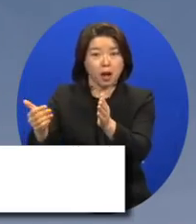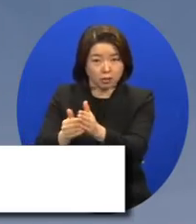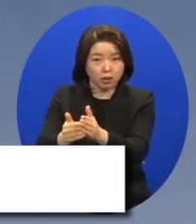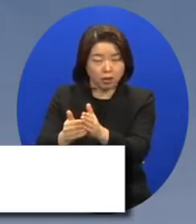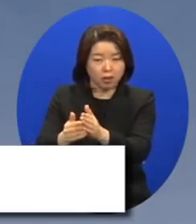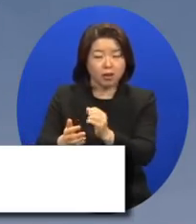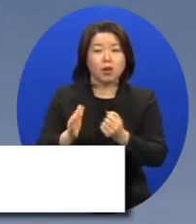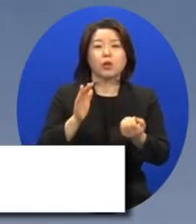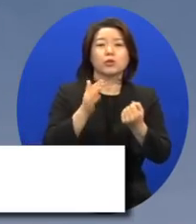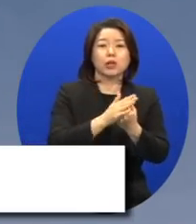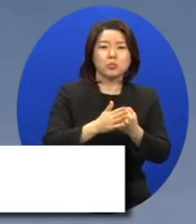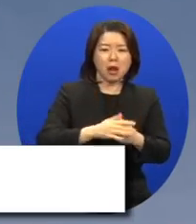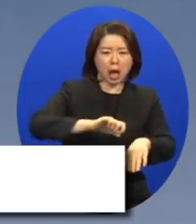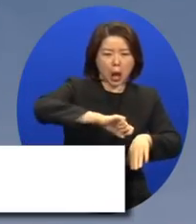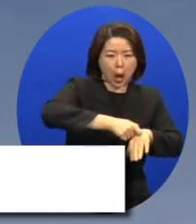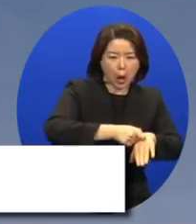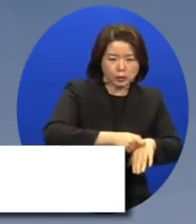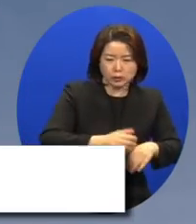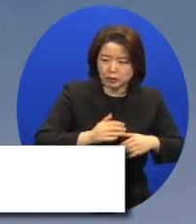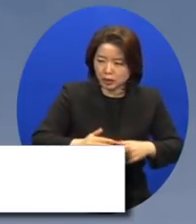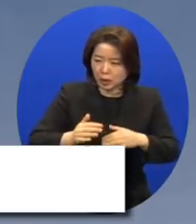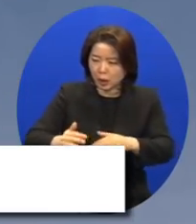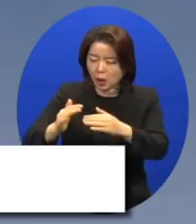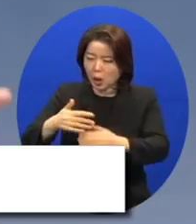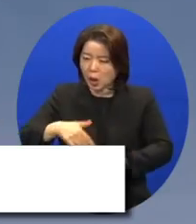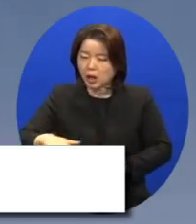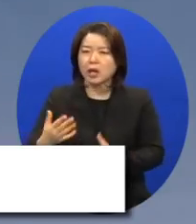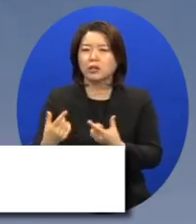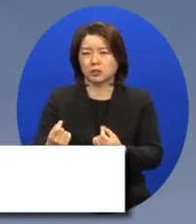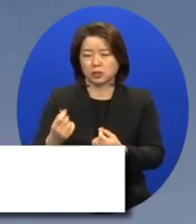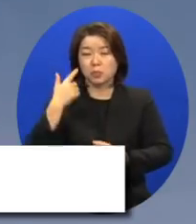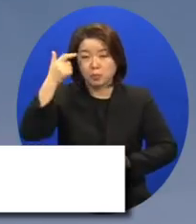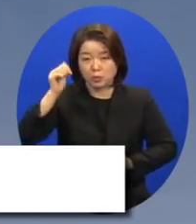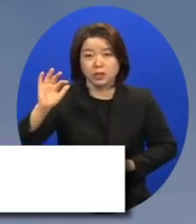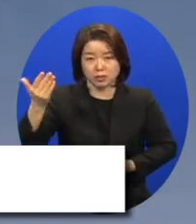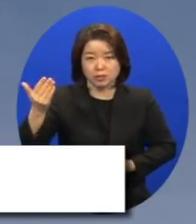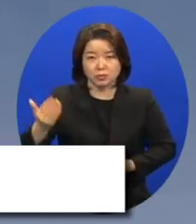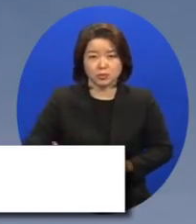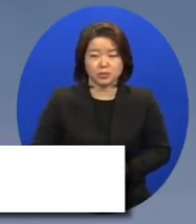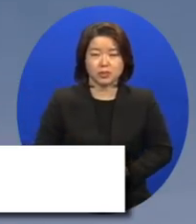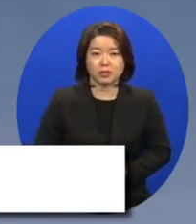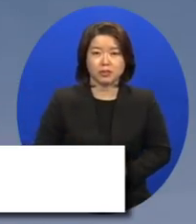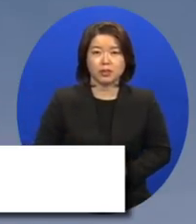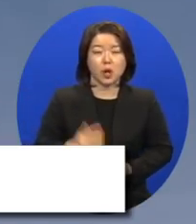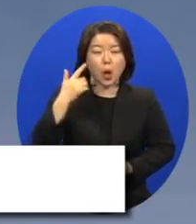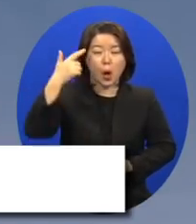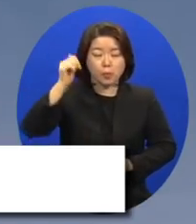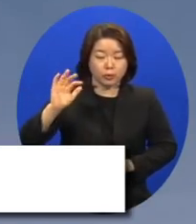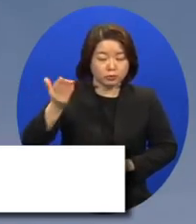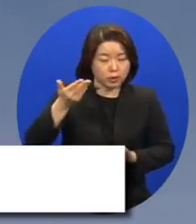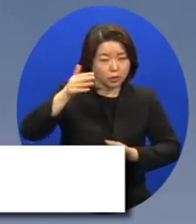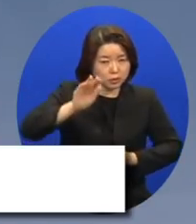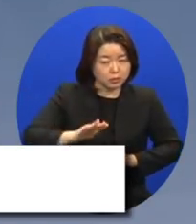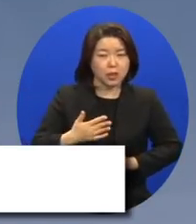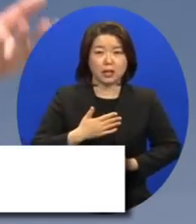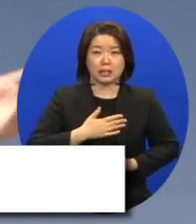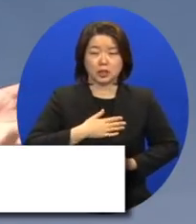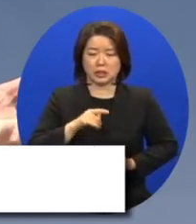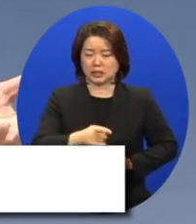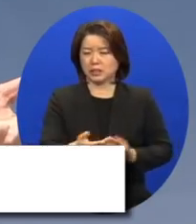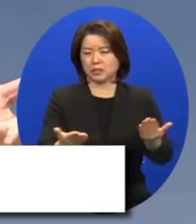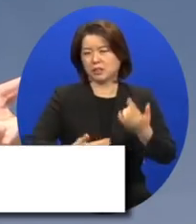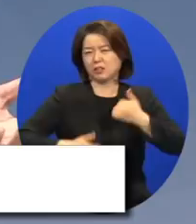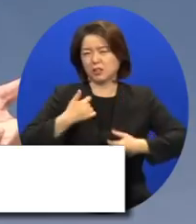정말 억지로 가는 길을 가는 듯 그렇게 목사가 되었습니다 목사가 되었지만 저는 그 일이